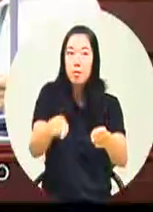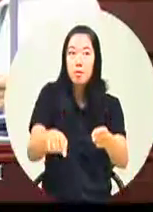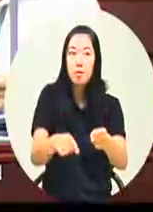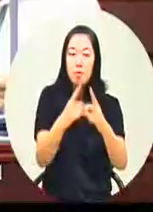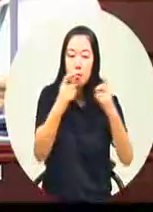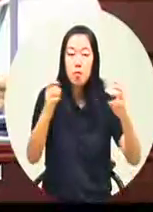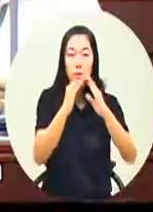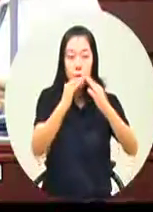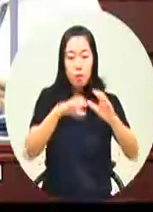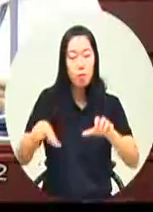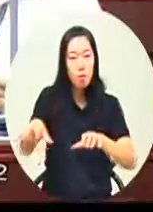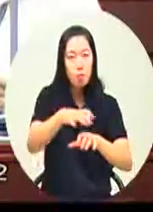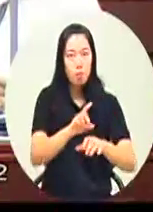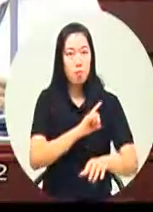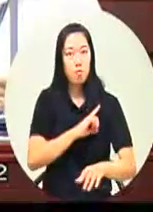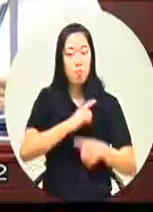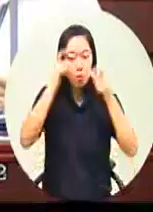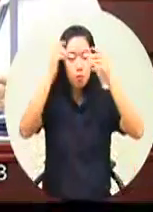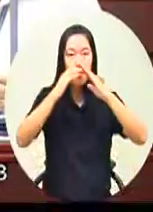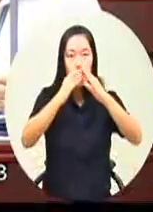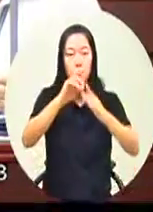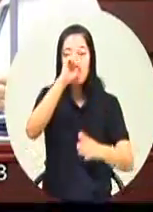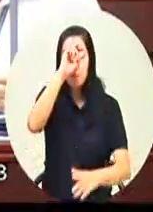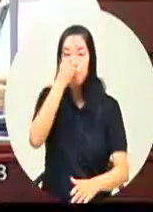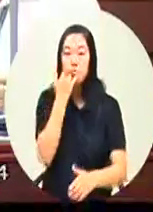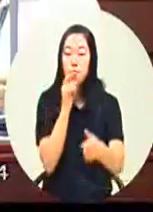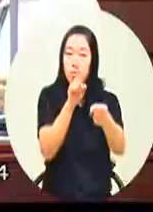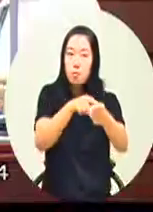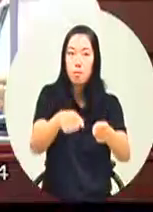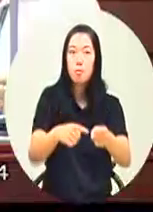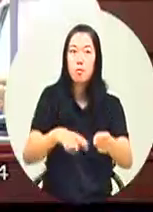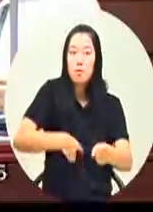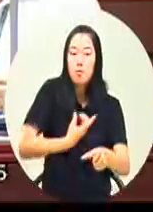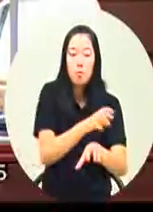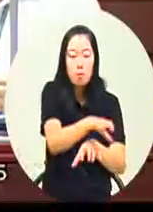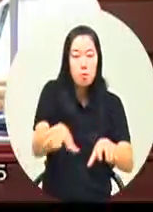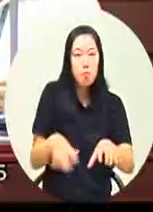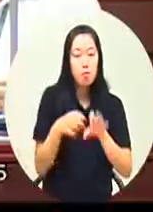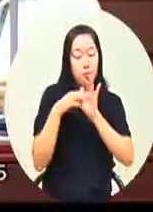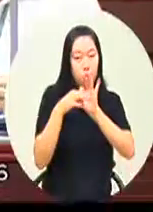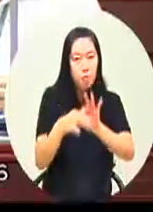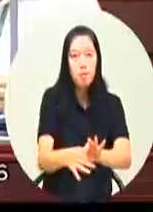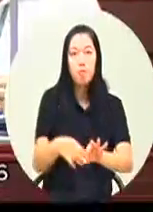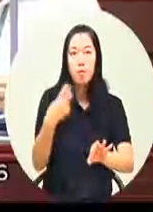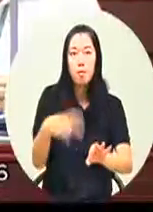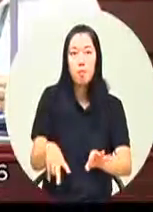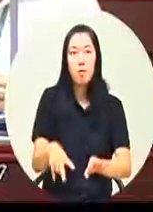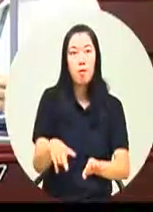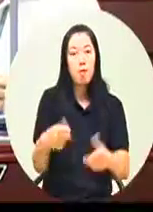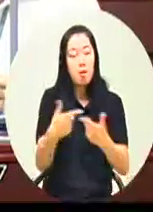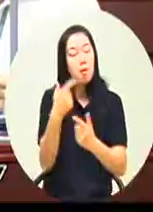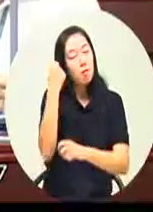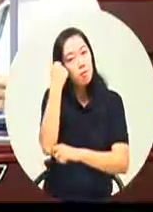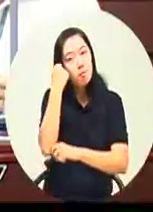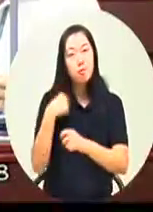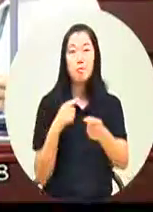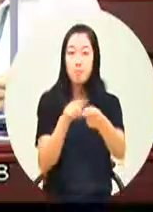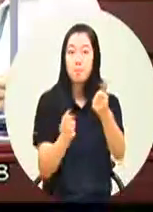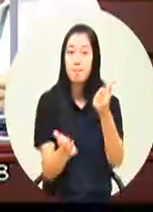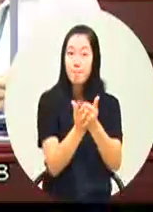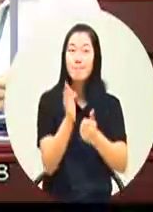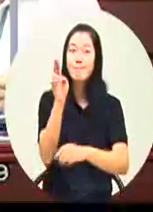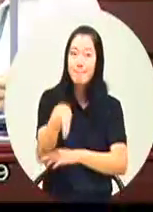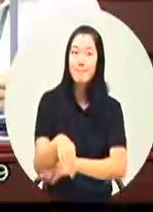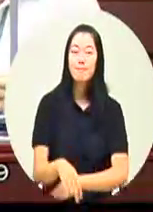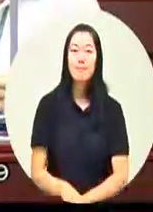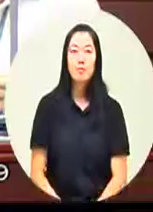市，包括我们自己本身高雄市希望达到所谓的生态永续宜居城市的这个目标。那我也很感谢长